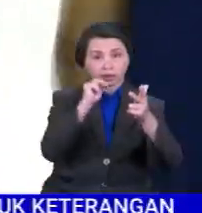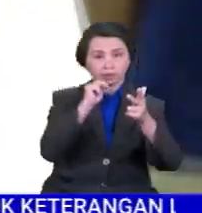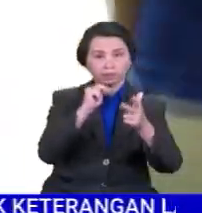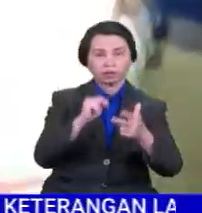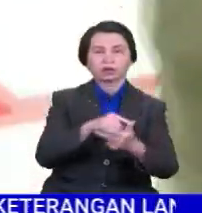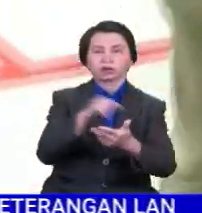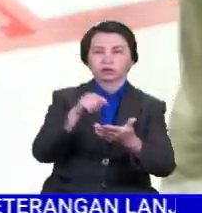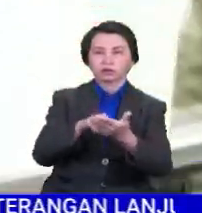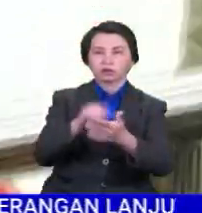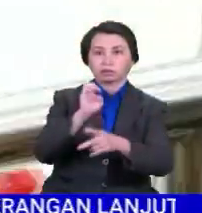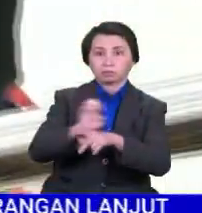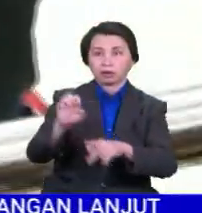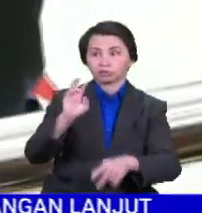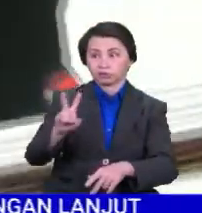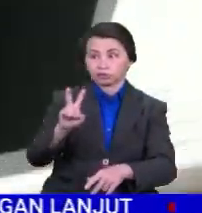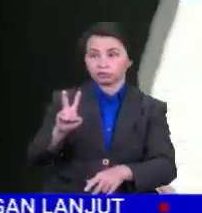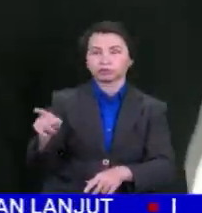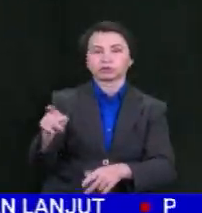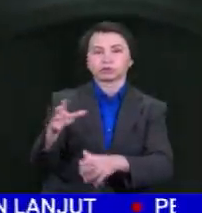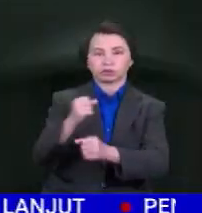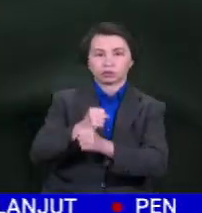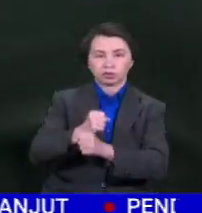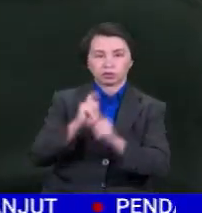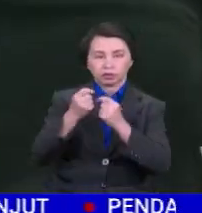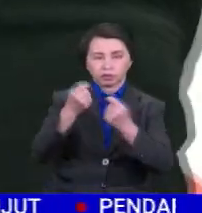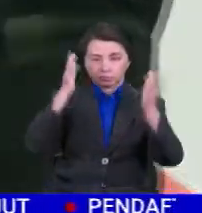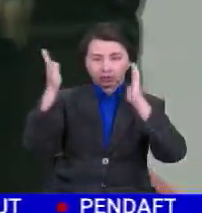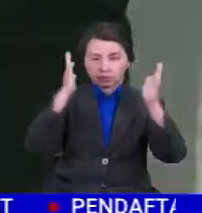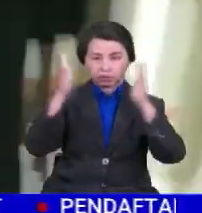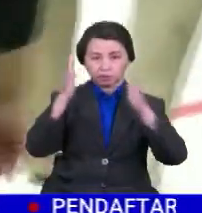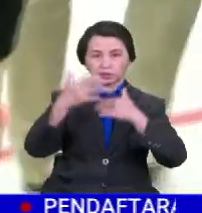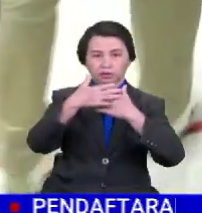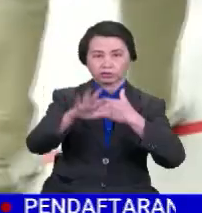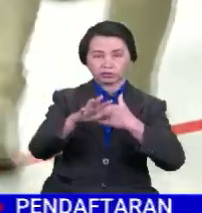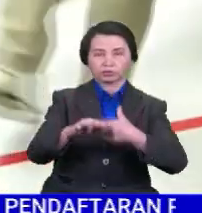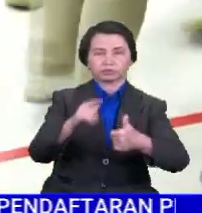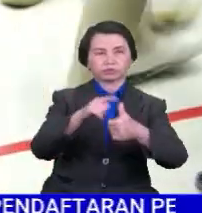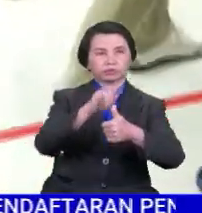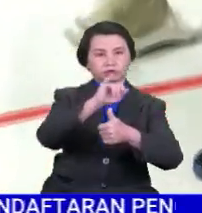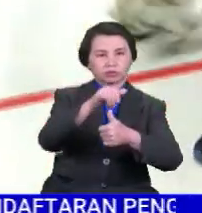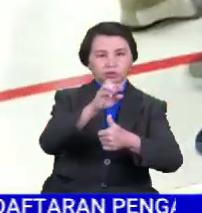Ia merupakan emas kedua disumbangkan skuad menembak kebangsaan selepas